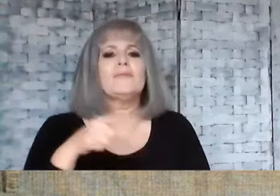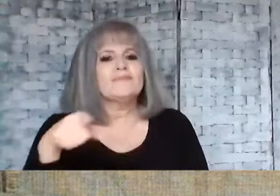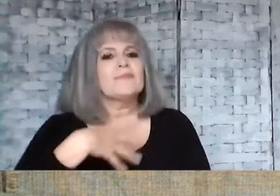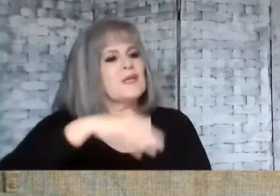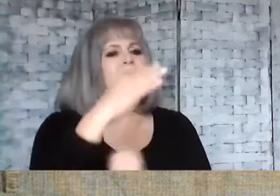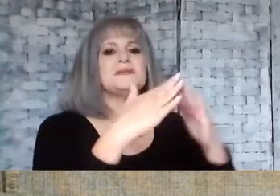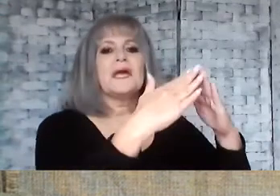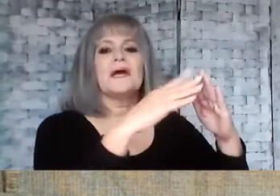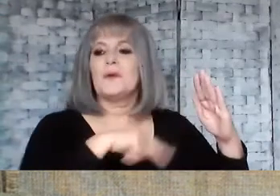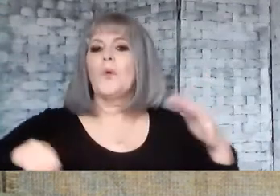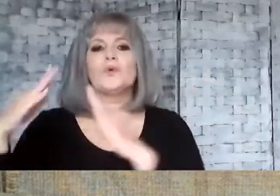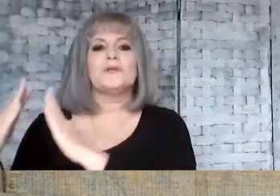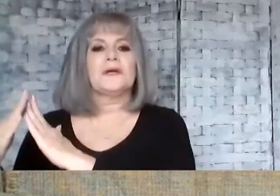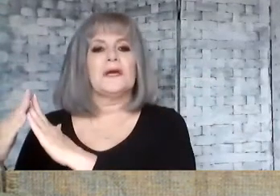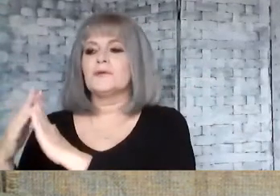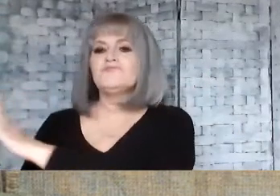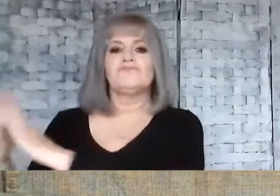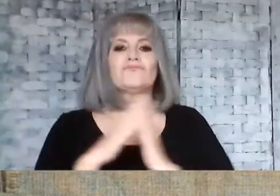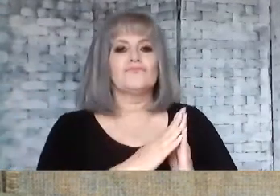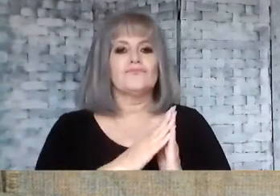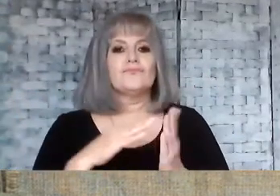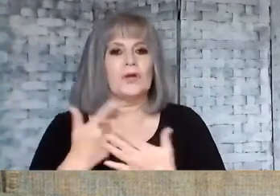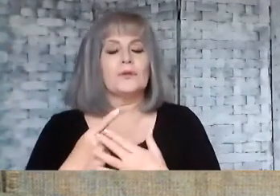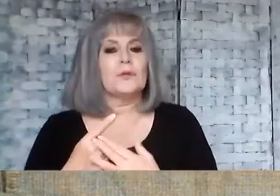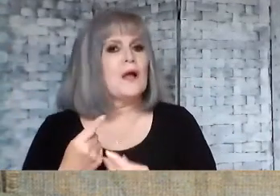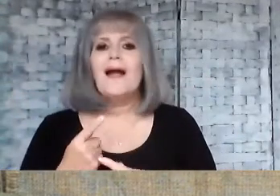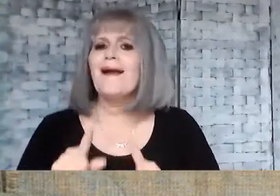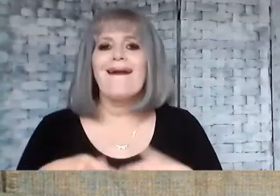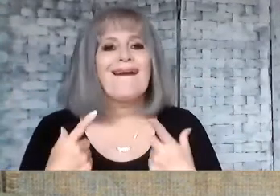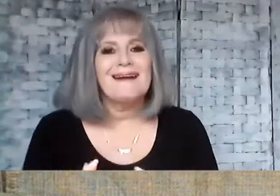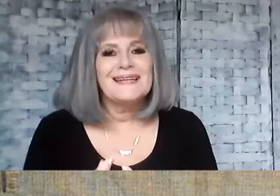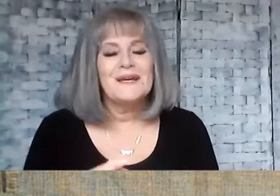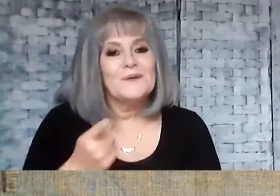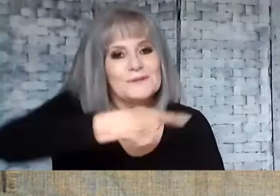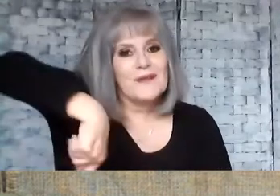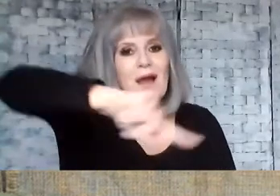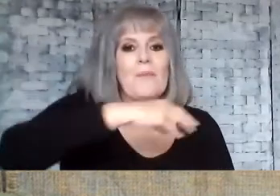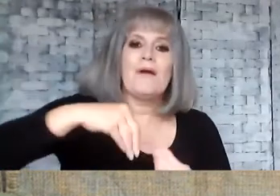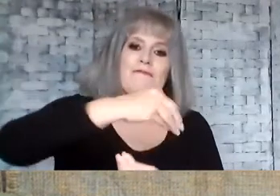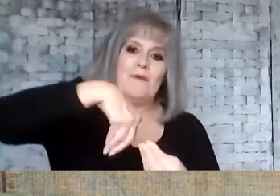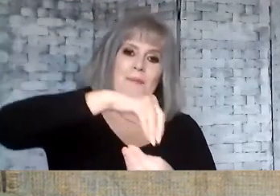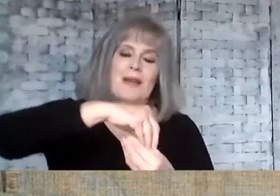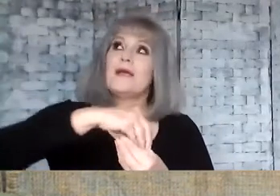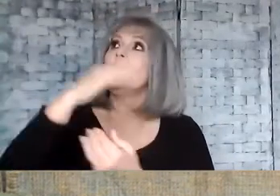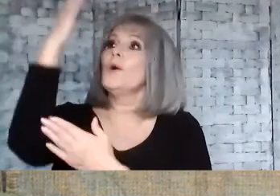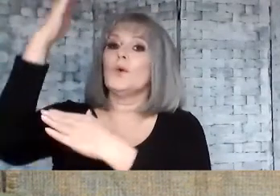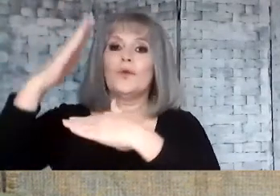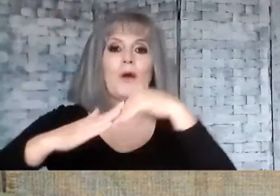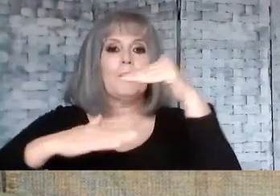kerkie, as jy so ietsie, God het net een woonplek, en dis die familie, dis wat Jesus besig is om